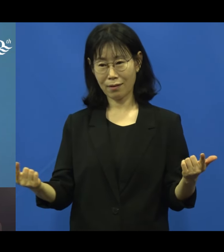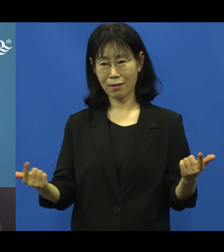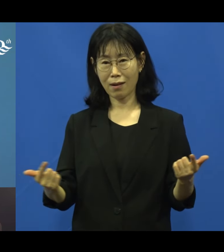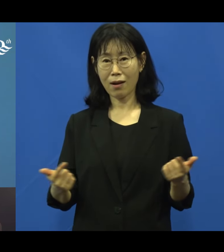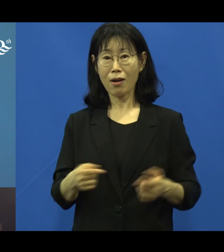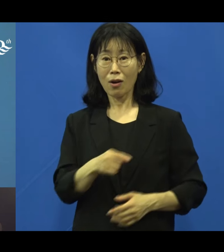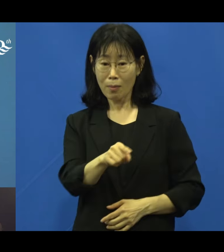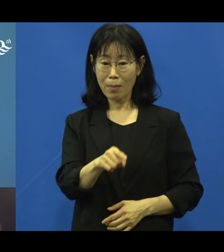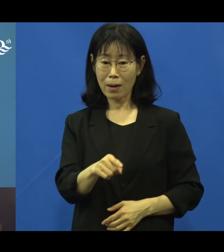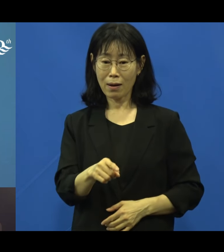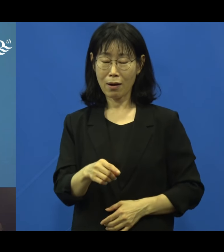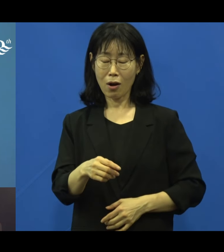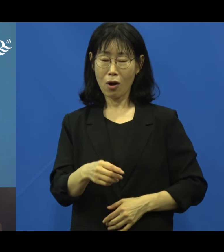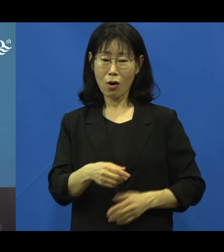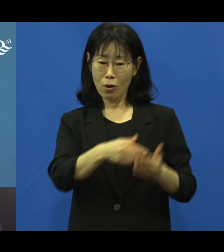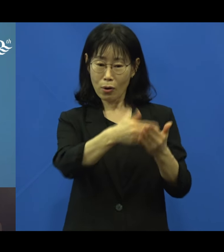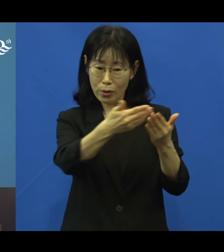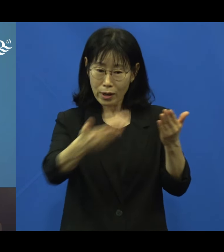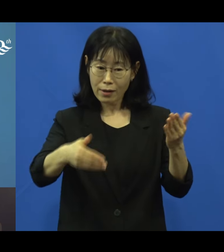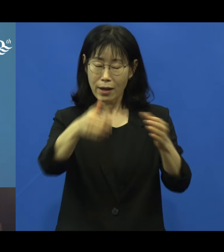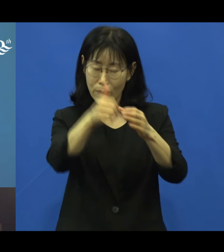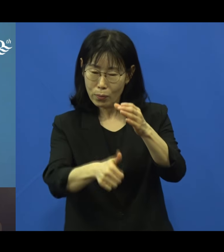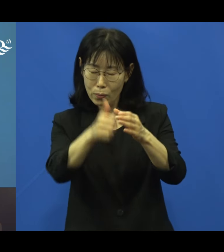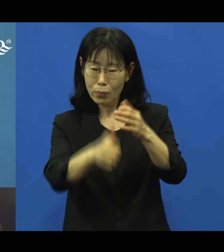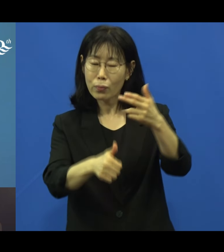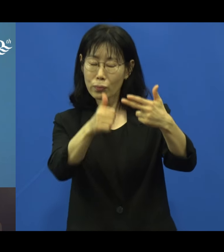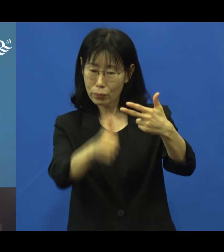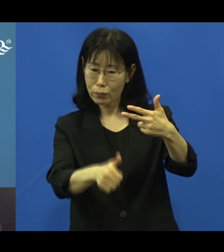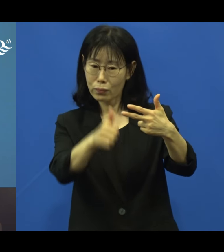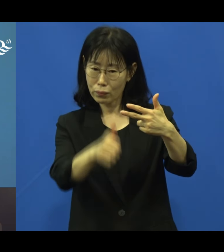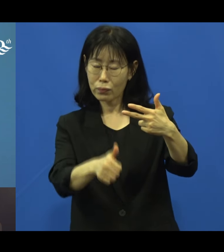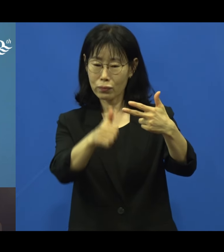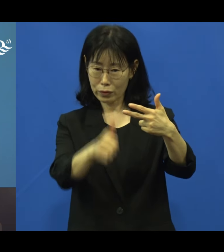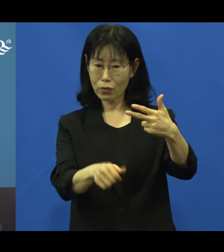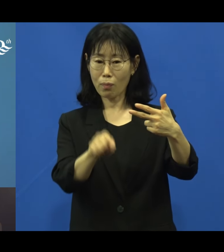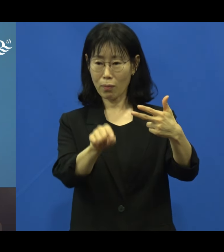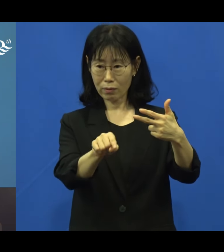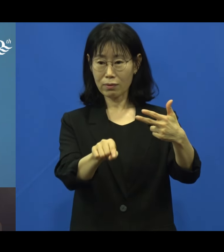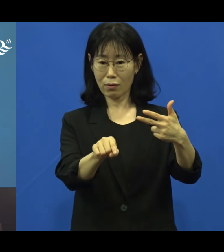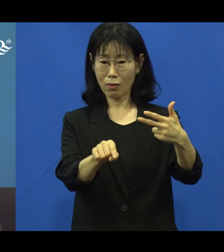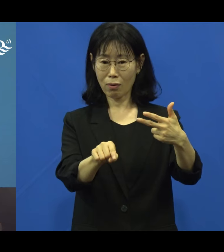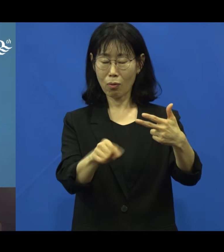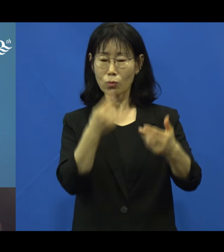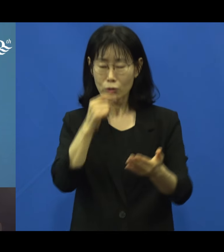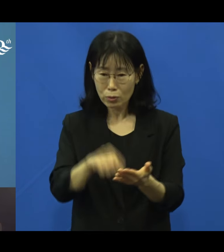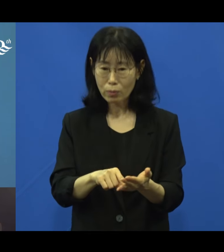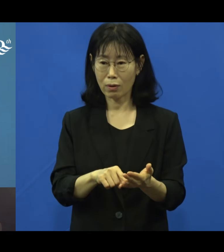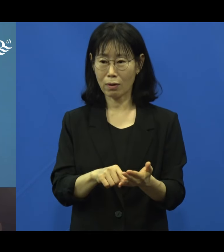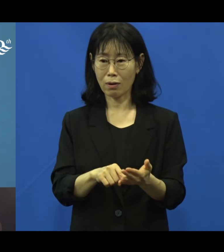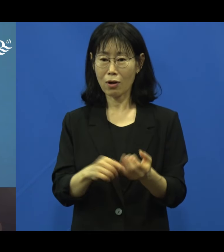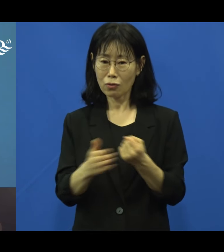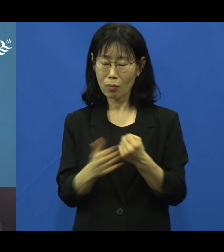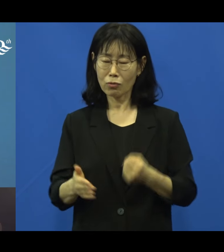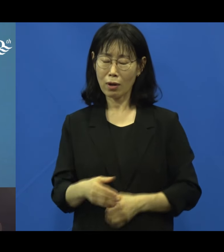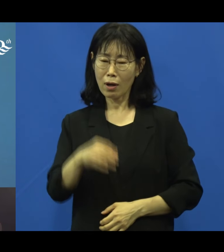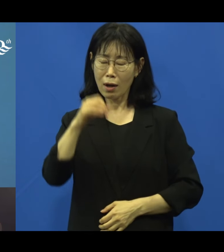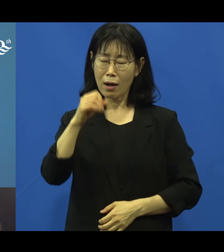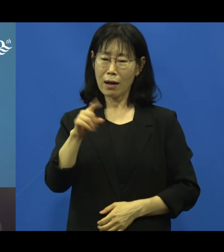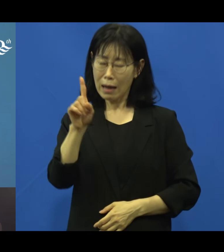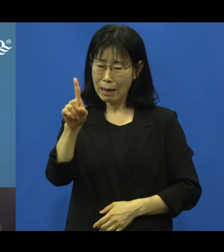더 심한 것을 했었어도 해야 되지 않느냐. 하물며 당신에게 이르기를 씻어 깨끗하게 하라 함이리까.